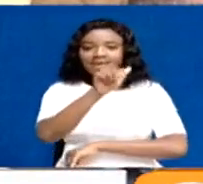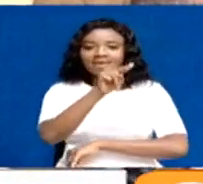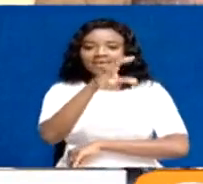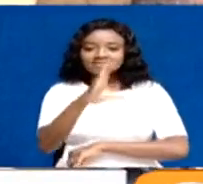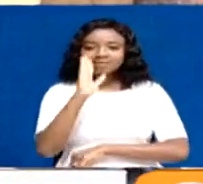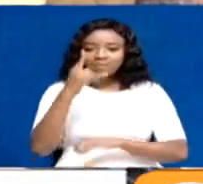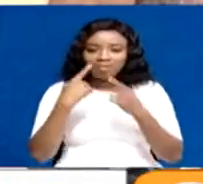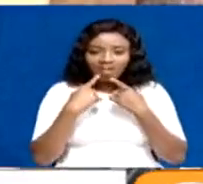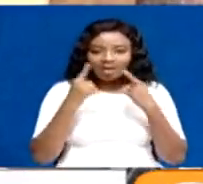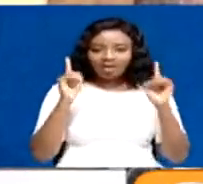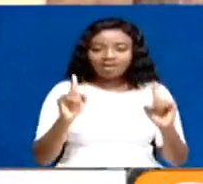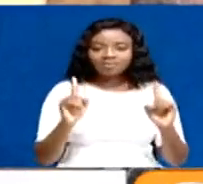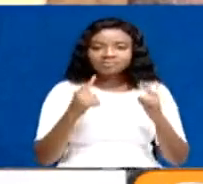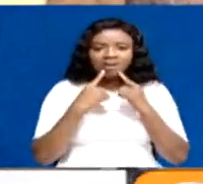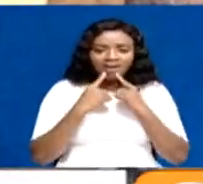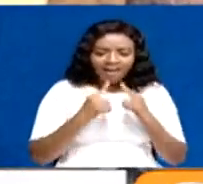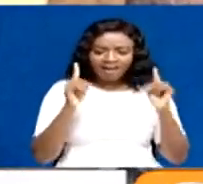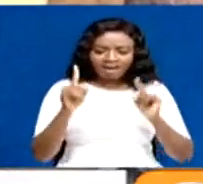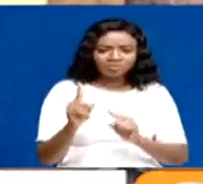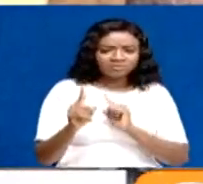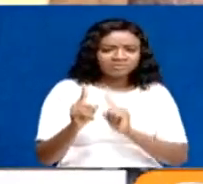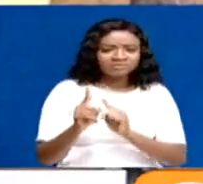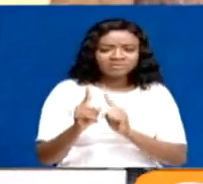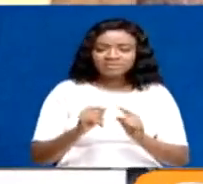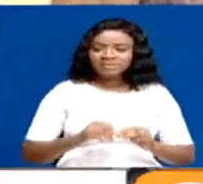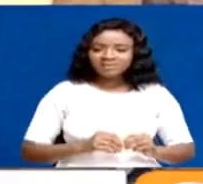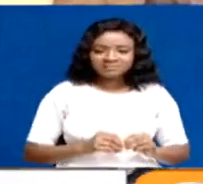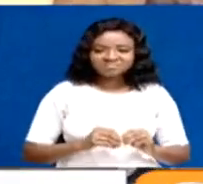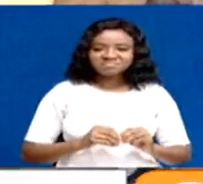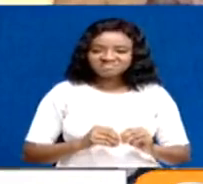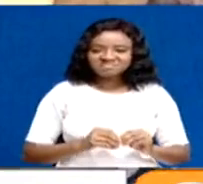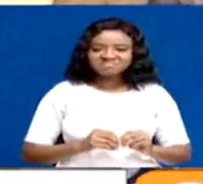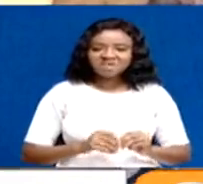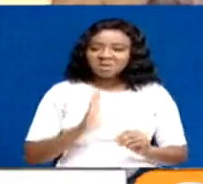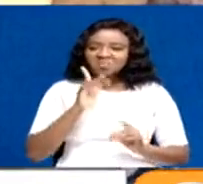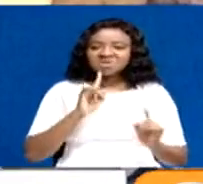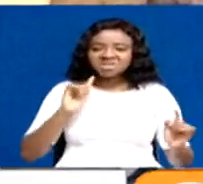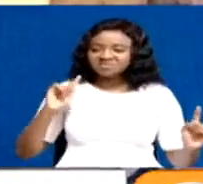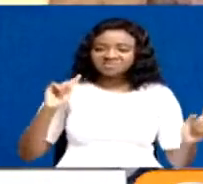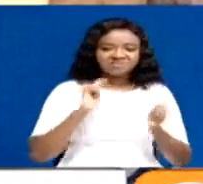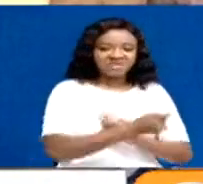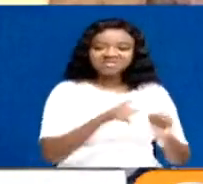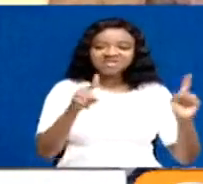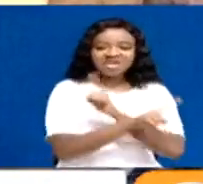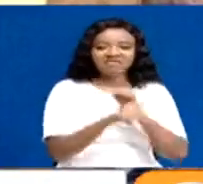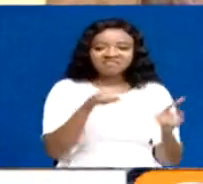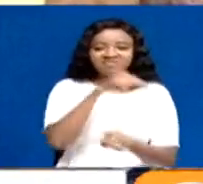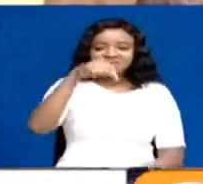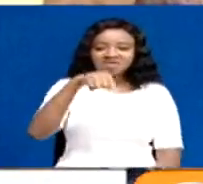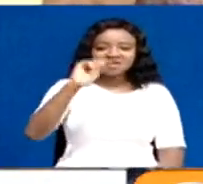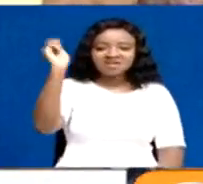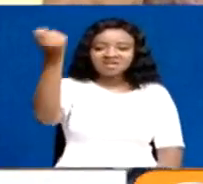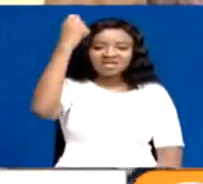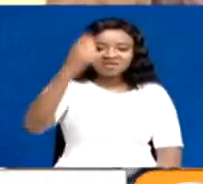msimamo ambao utakuwa kama mtetemeko wa ardhi wa kisiasa katika taifa